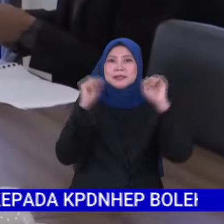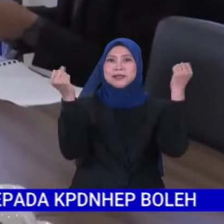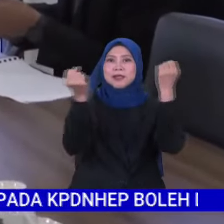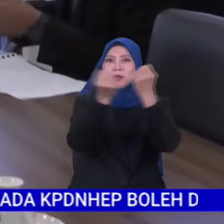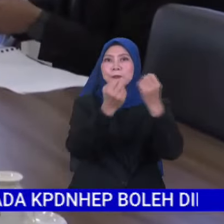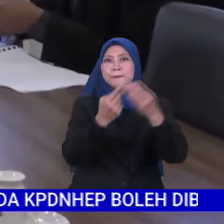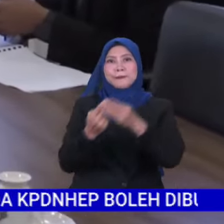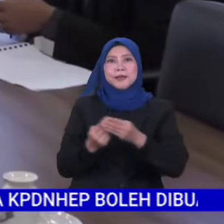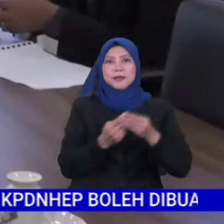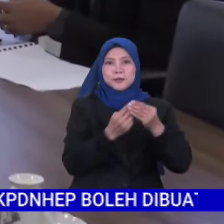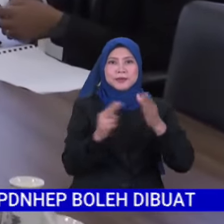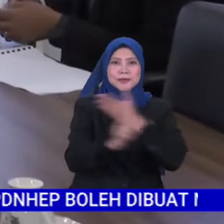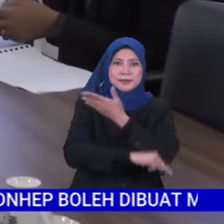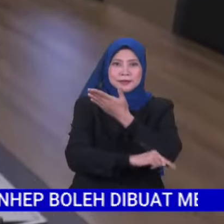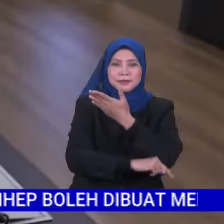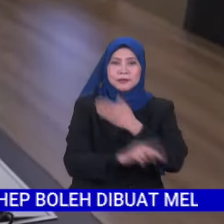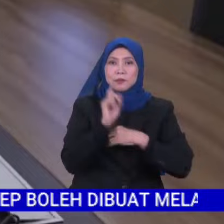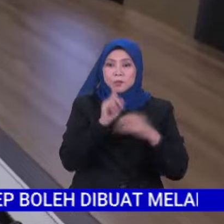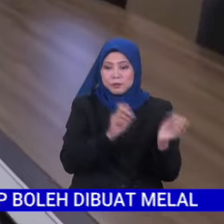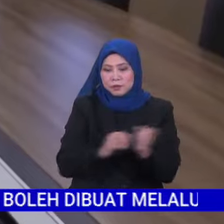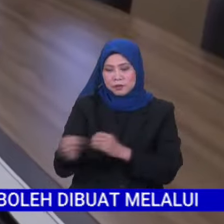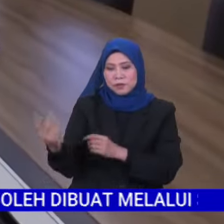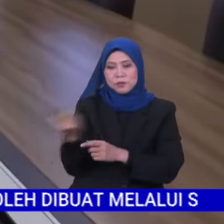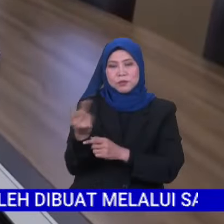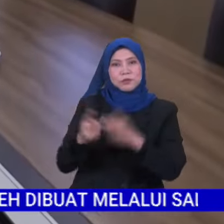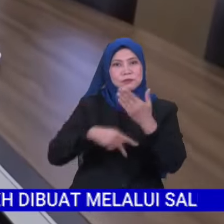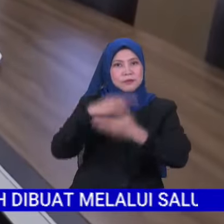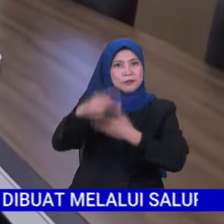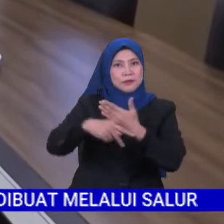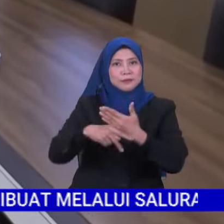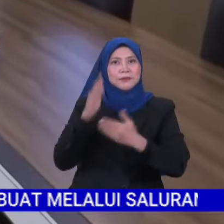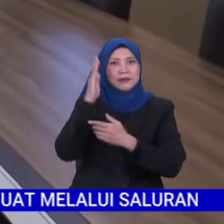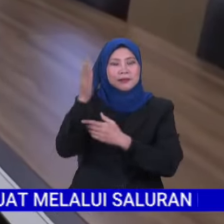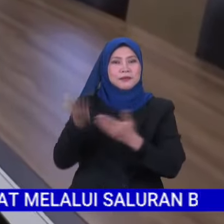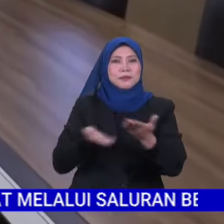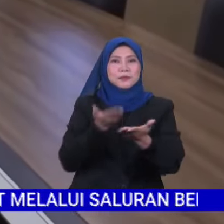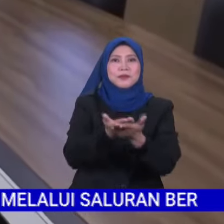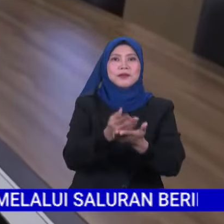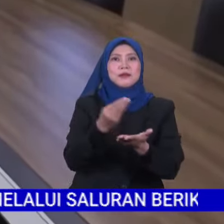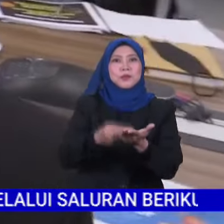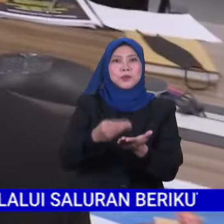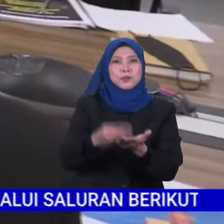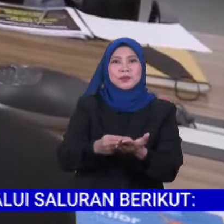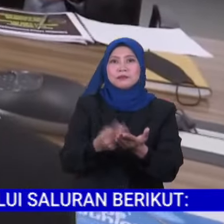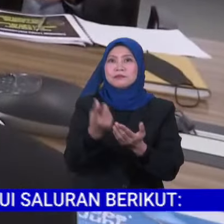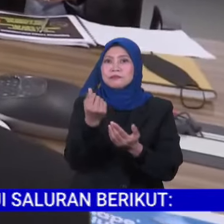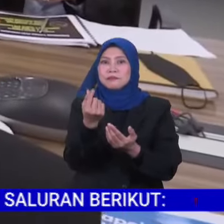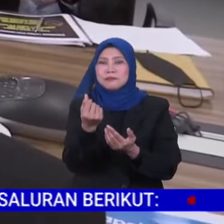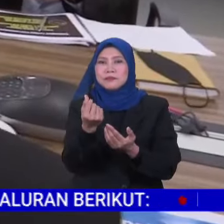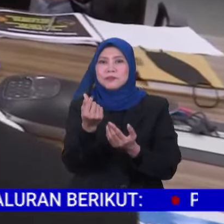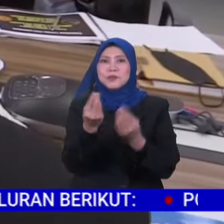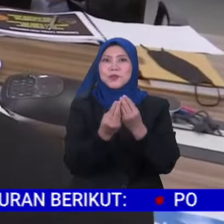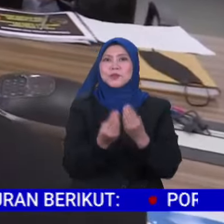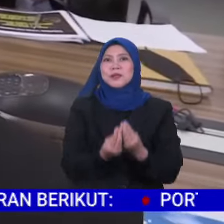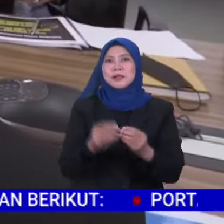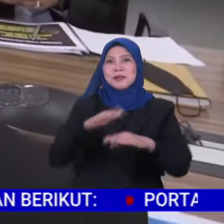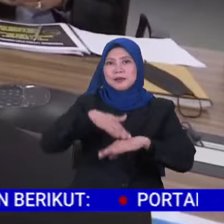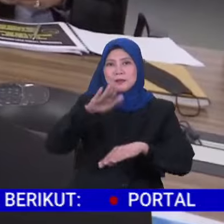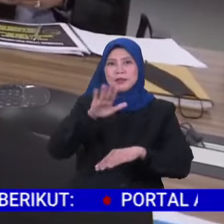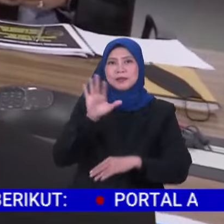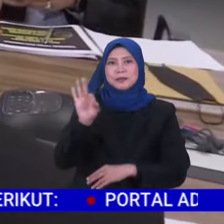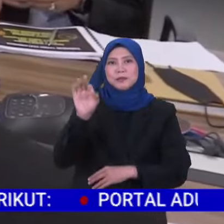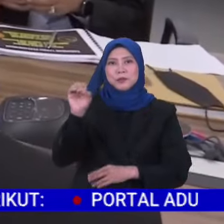perpaduan Negeri jelasnya penghancuran ke-22 acara tersebut yang akan menawarkan uang tunai keseluruhan berjumlah lebih